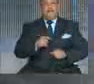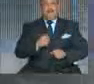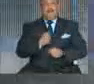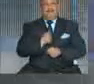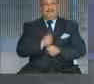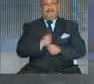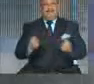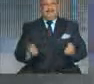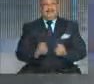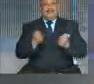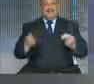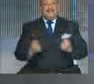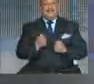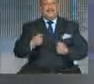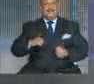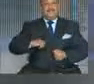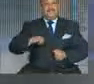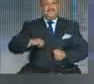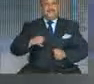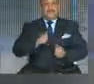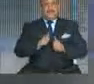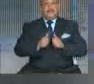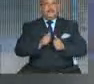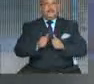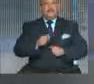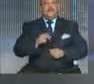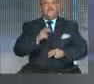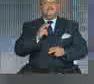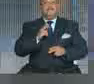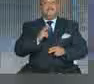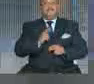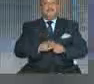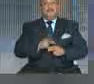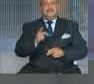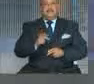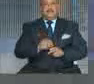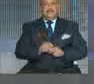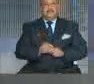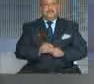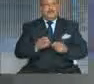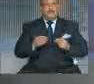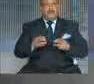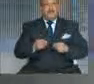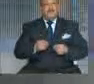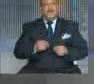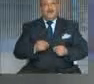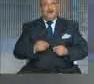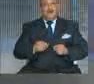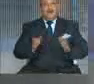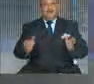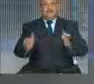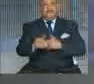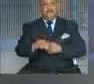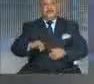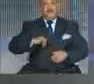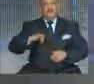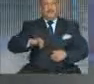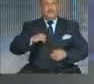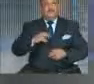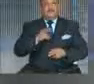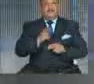بالقطاع على حد قولهم. يذكر أن أكثر من 30 مؤسسة شبابية تنشط في صفاقس يشتغل في إطارها